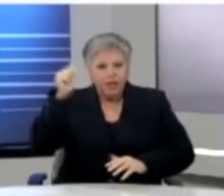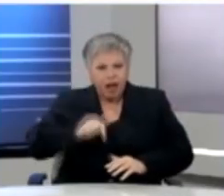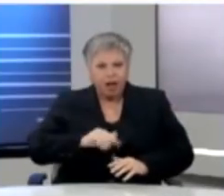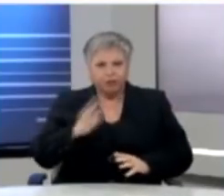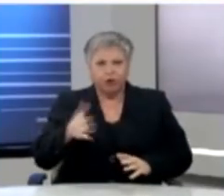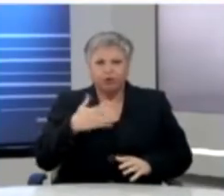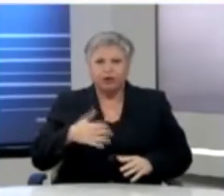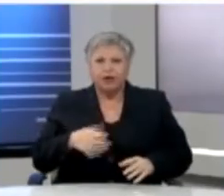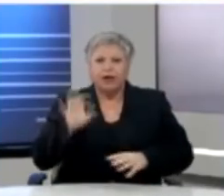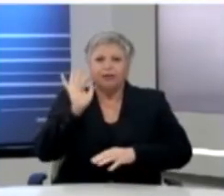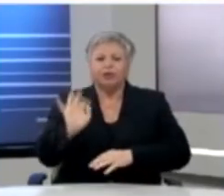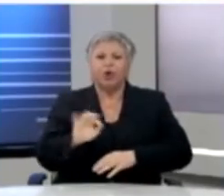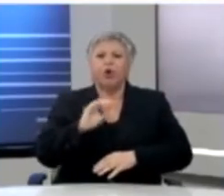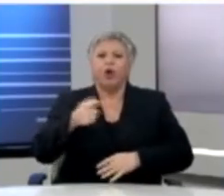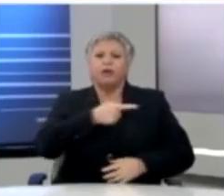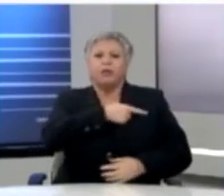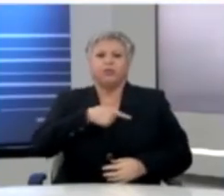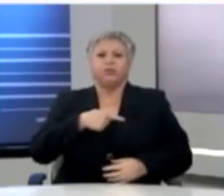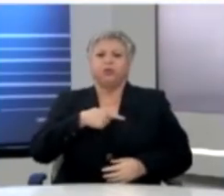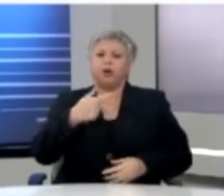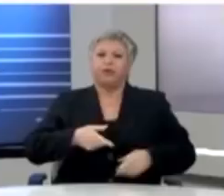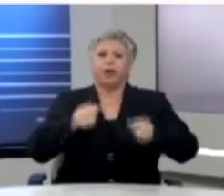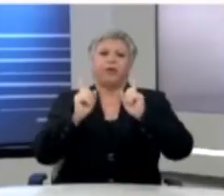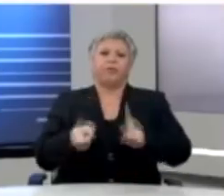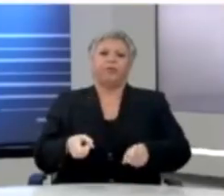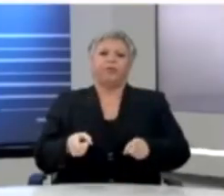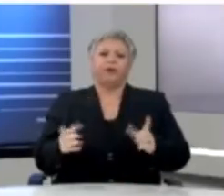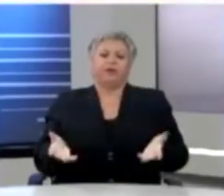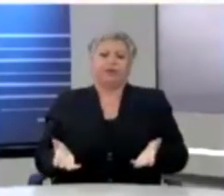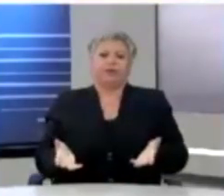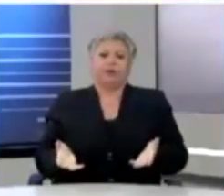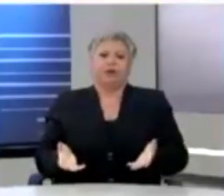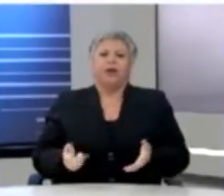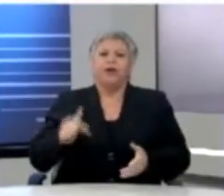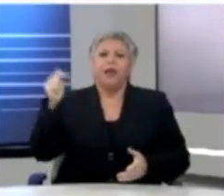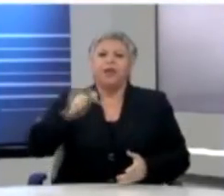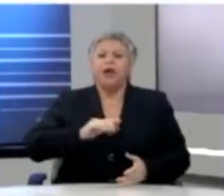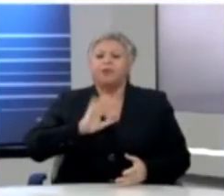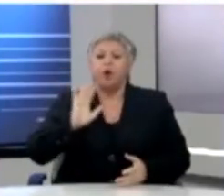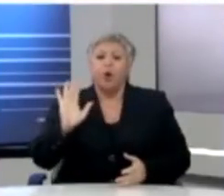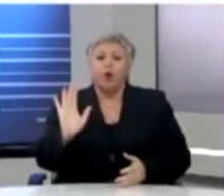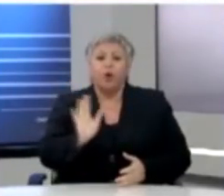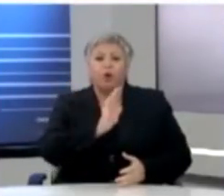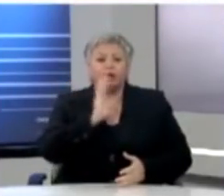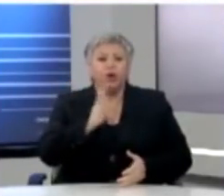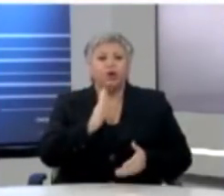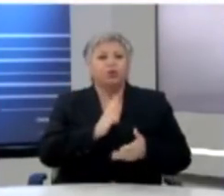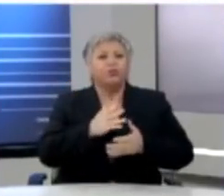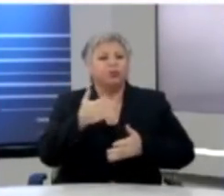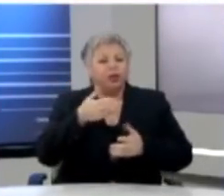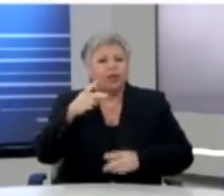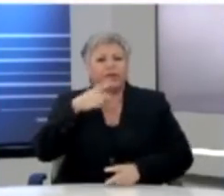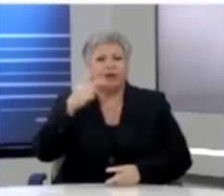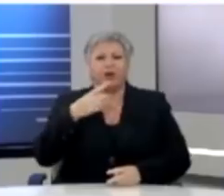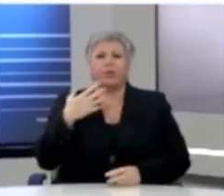δίκαιο. Εμπεριέχει μέσα του το πλήρες ξύλωμα κάθε εργατικού δικαίου, κάθε δικαιώματος